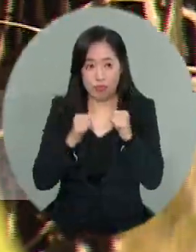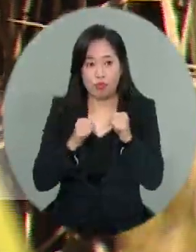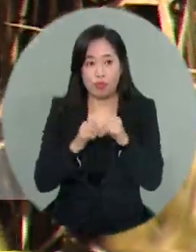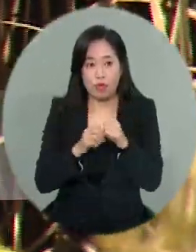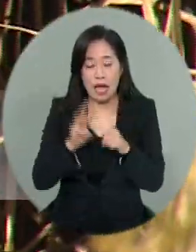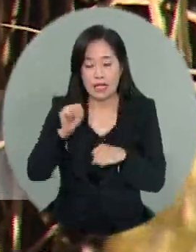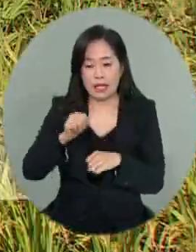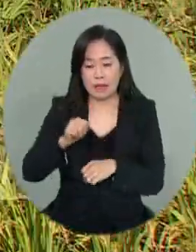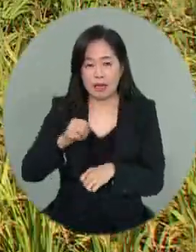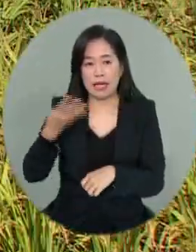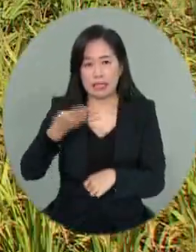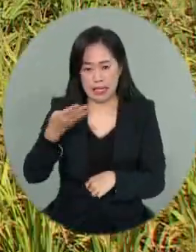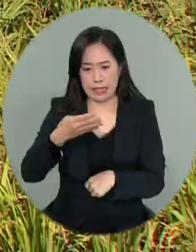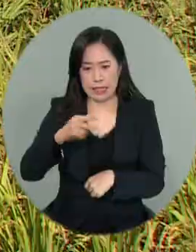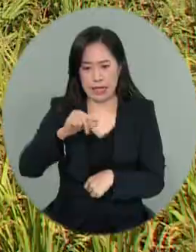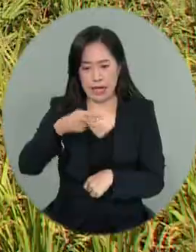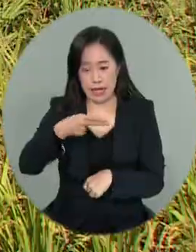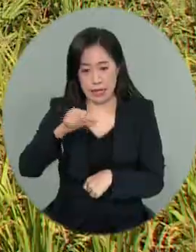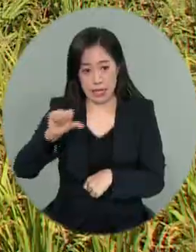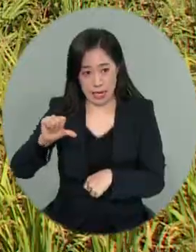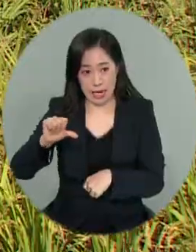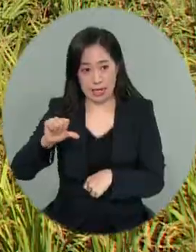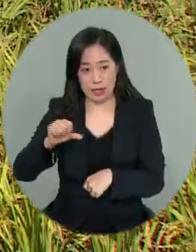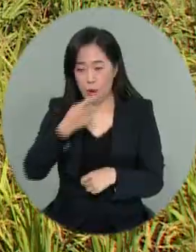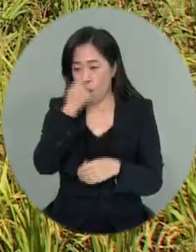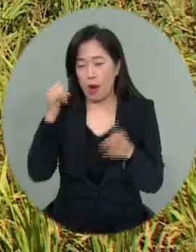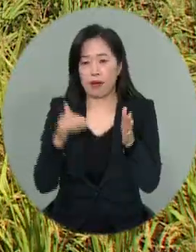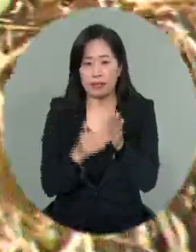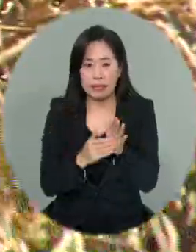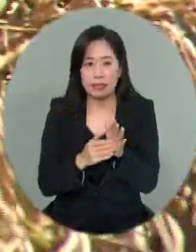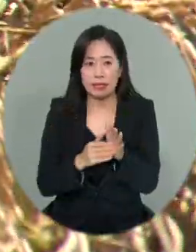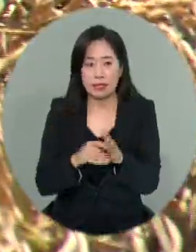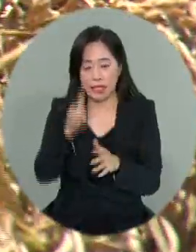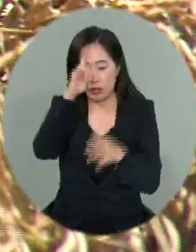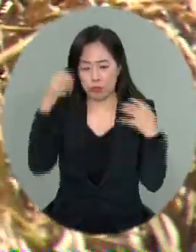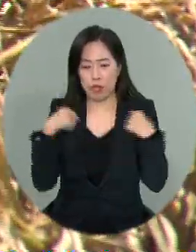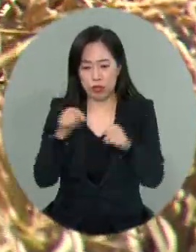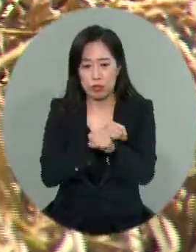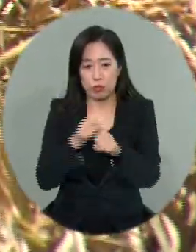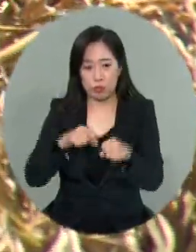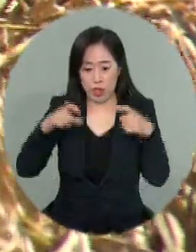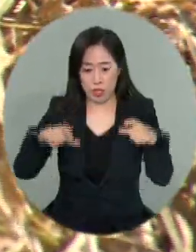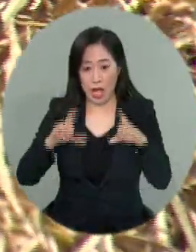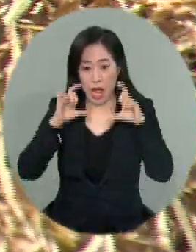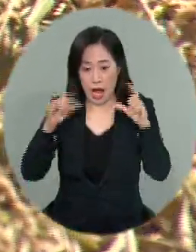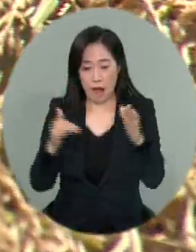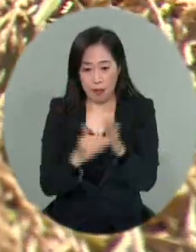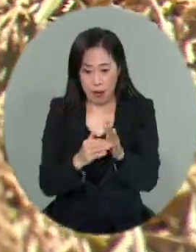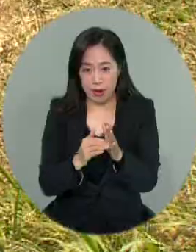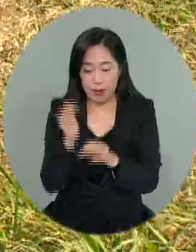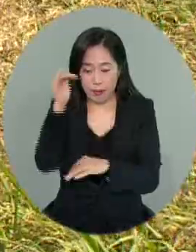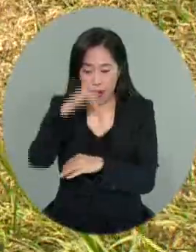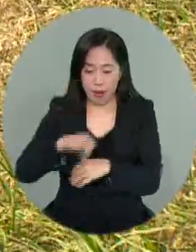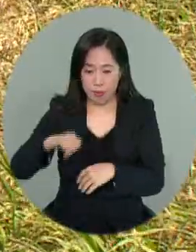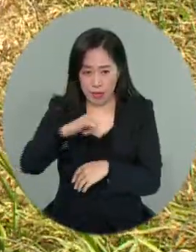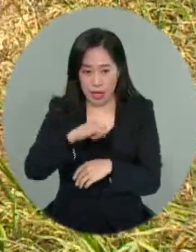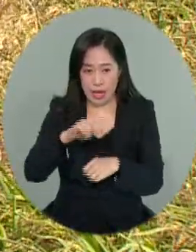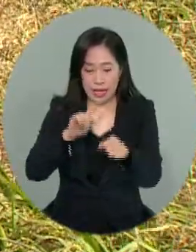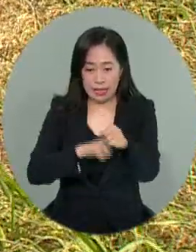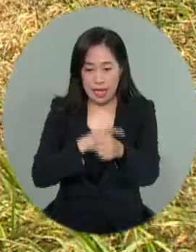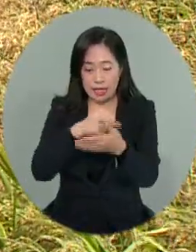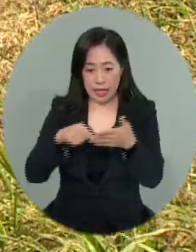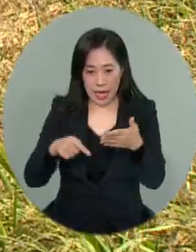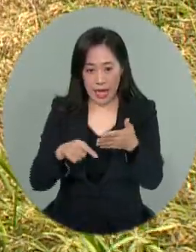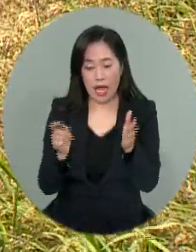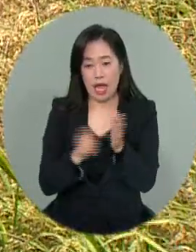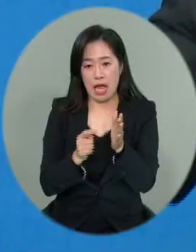3만 4천 헥타르. 해당 지역 지자체와 농민단체는 정부의 특별재난지역 선포와 벼멸구 피해 자연재해 인정 등을